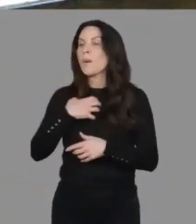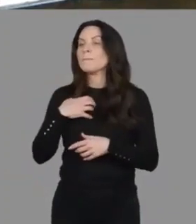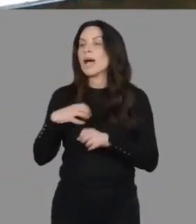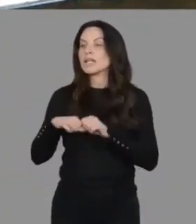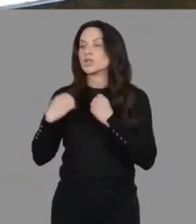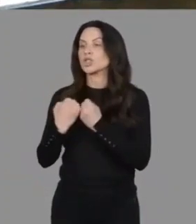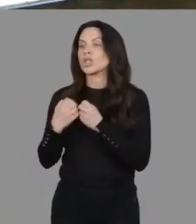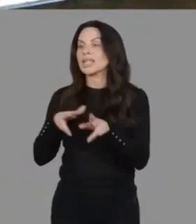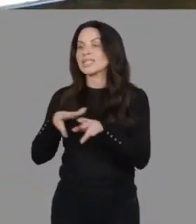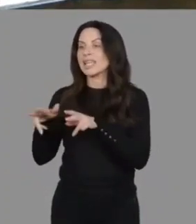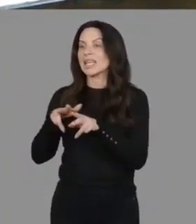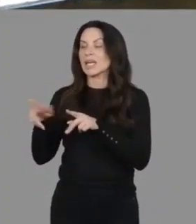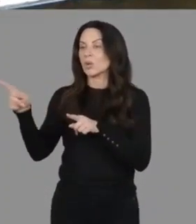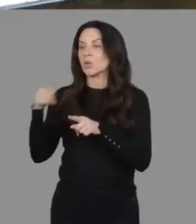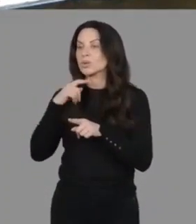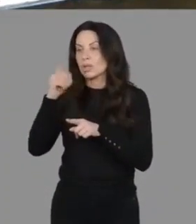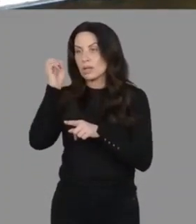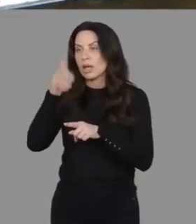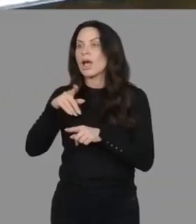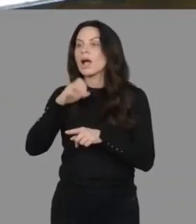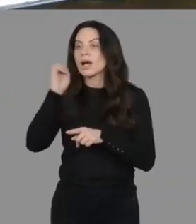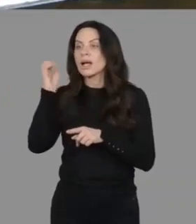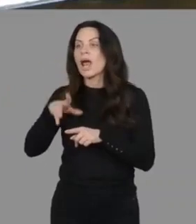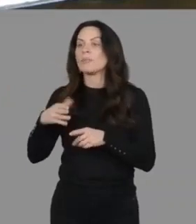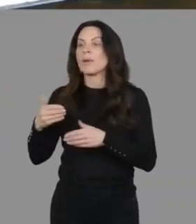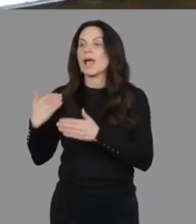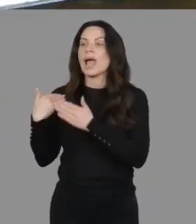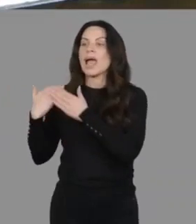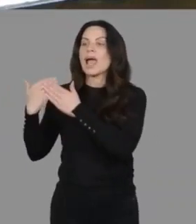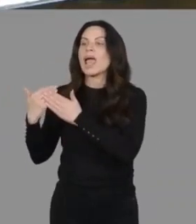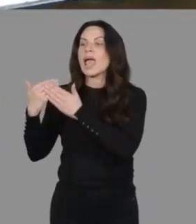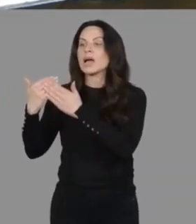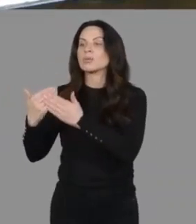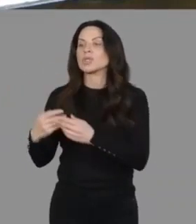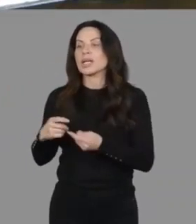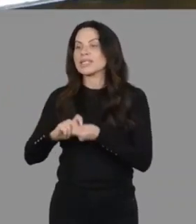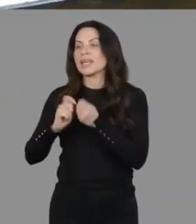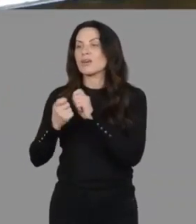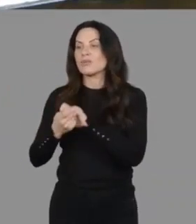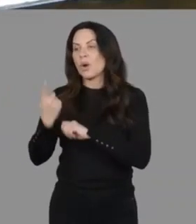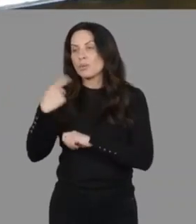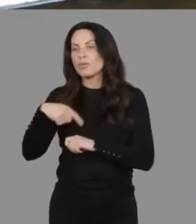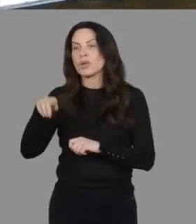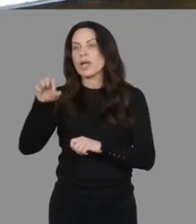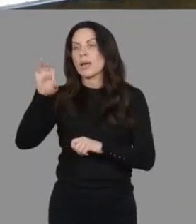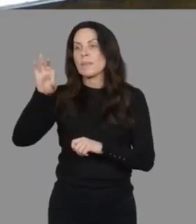zu klagen gegen eine Erbschaftssteuerreform eines FDP-Finanzministers.